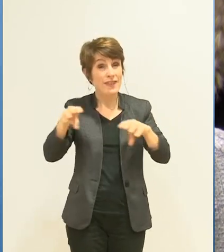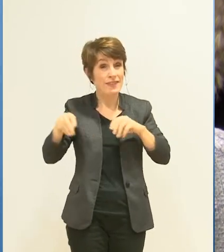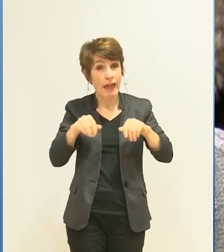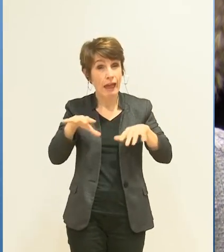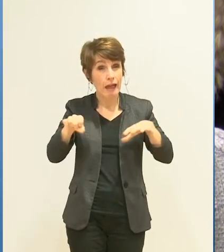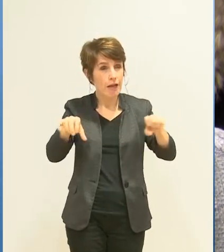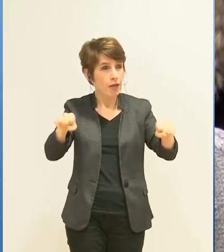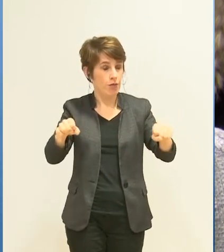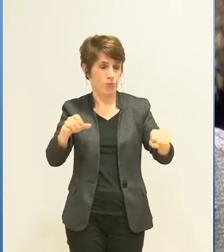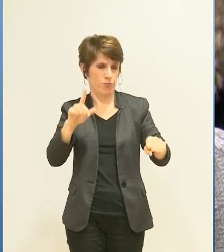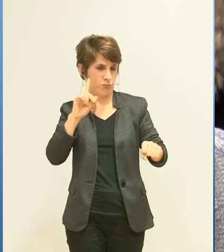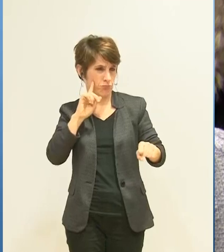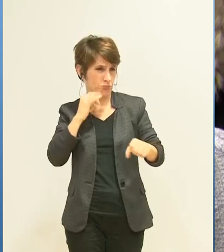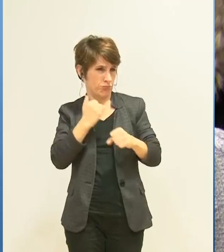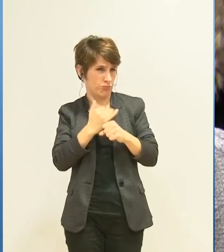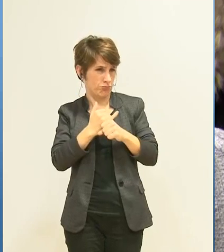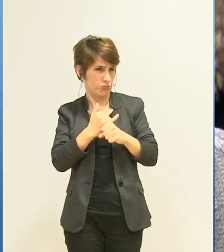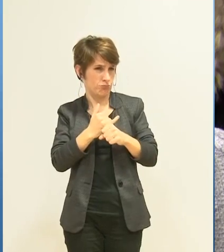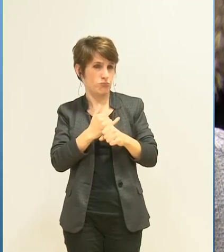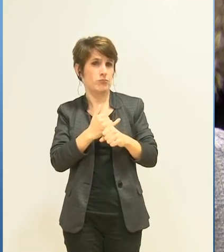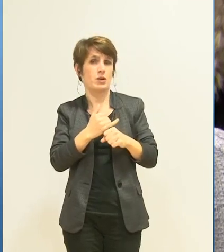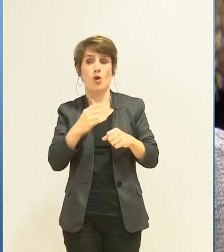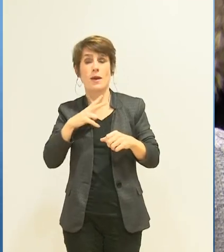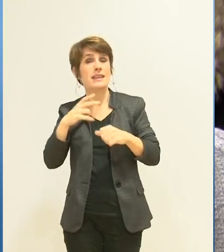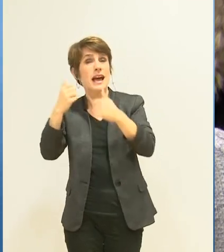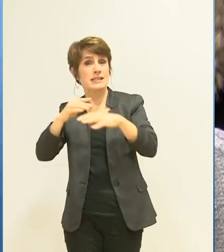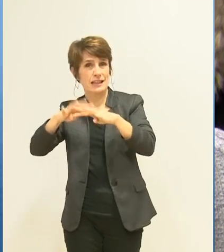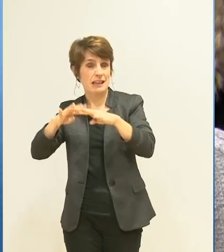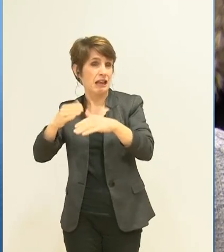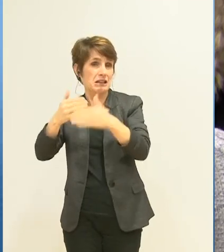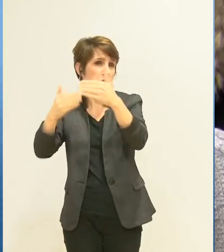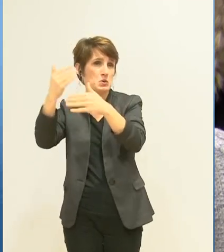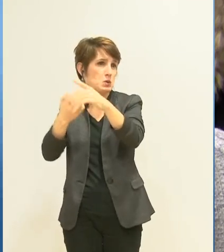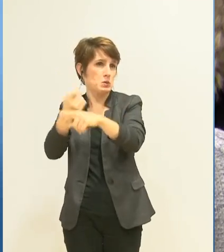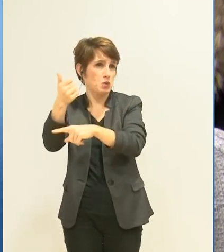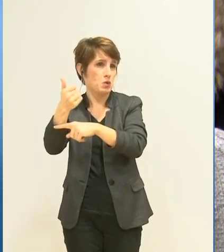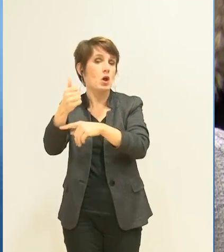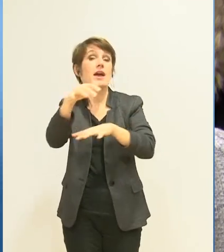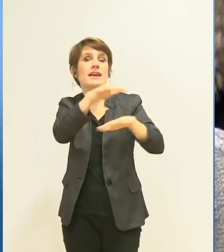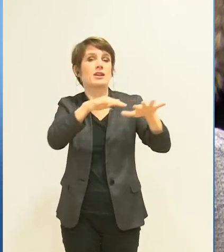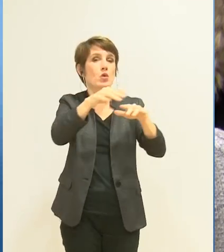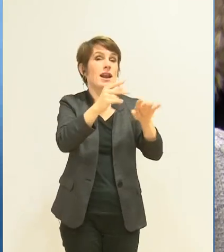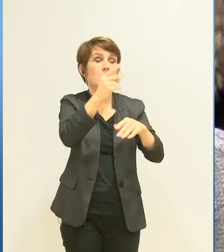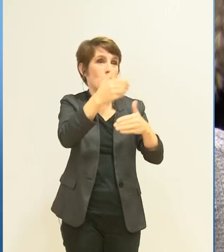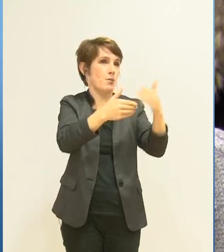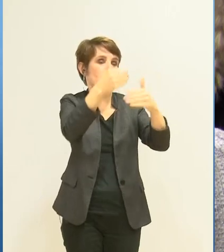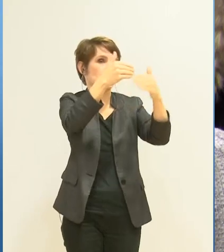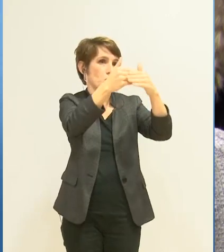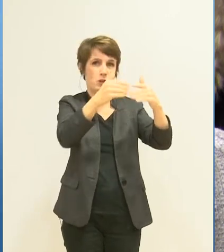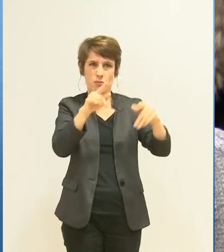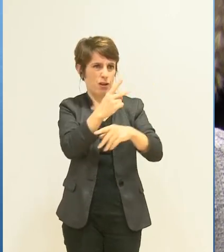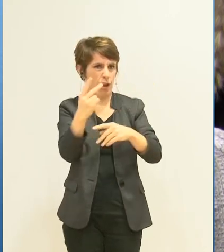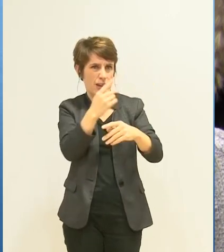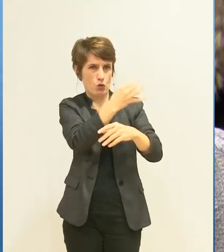l'augmentation était vrai mais que dans les quartiers qui étaient très peu constructibles et que dans toute la zone la plus constructive c'était exactement les mêmes exigences